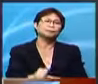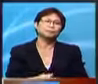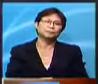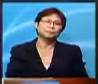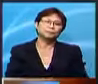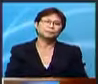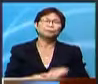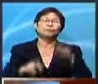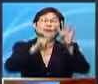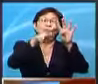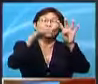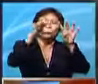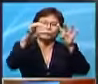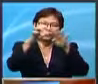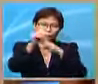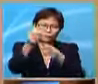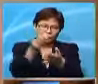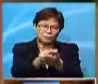r500